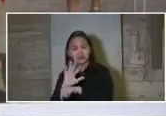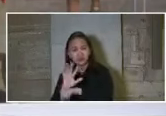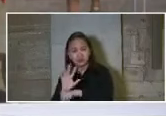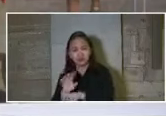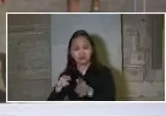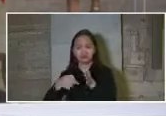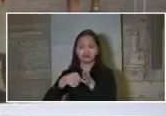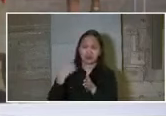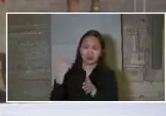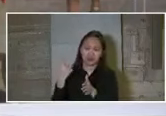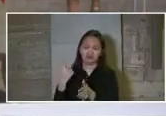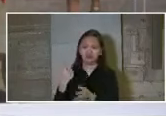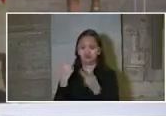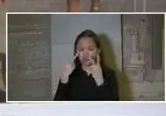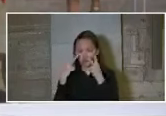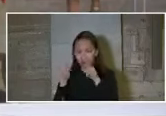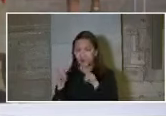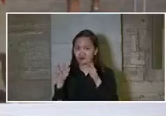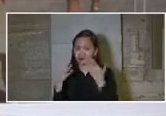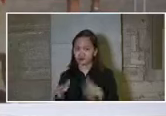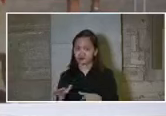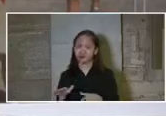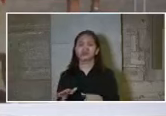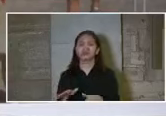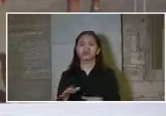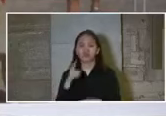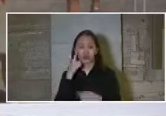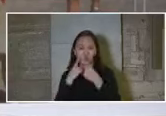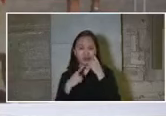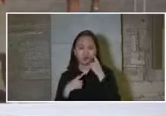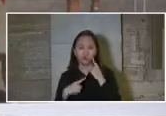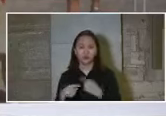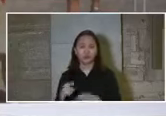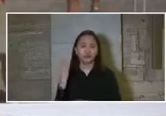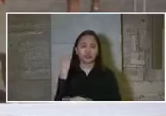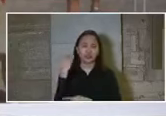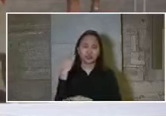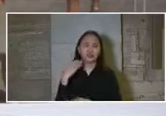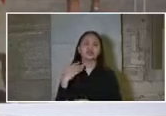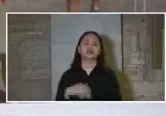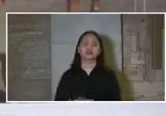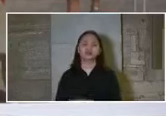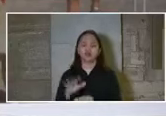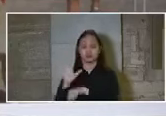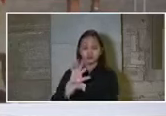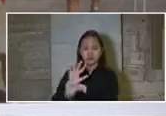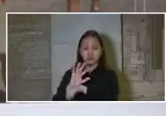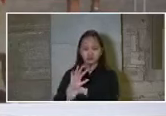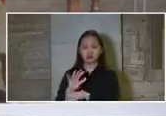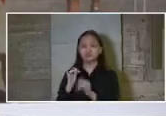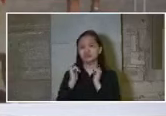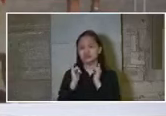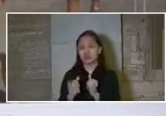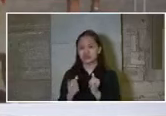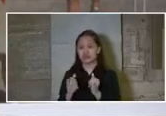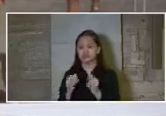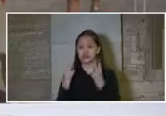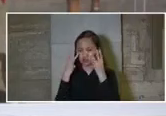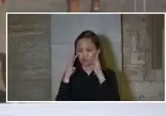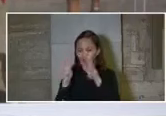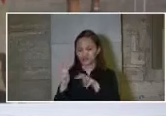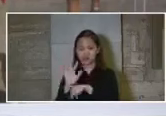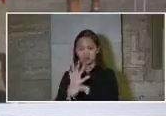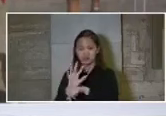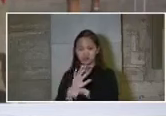na nating napanood, minsan na nating naiyakan, di ba, kahit papano, nakakaiyak pa rin kahit pa ulit-ulit